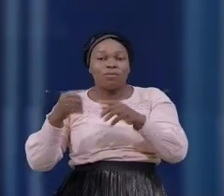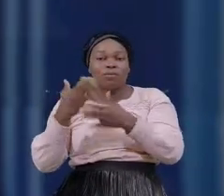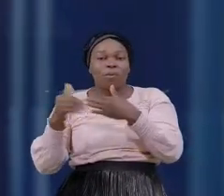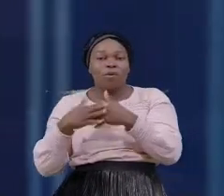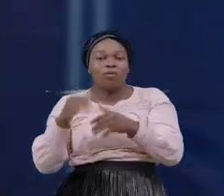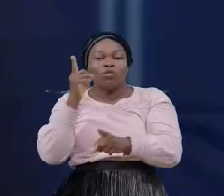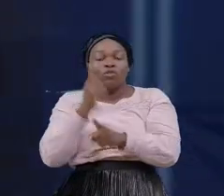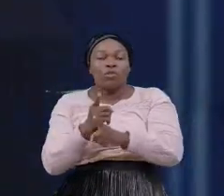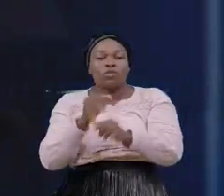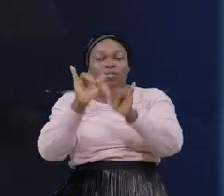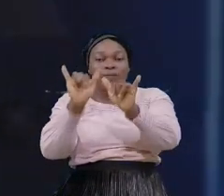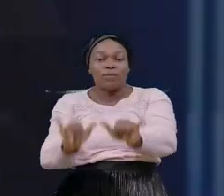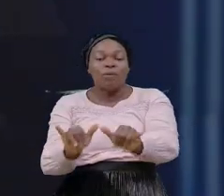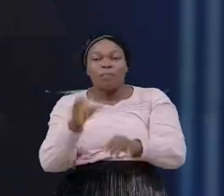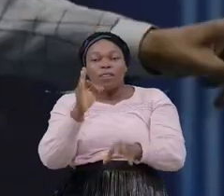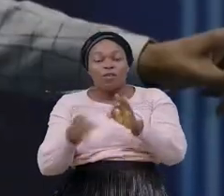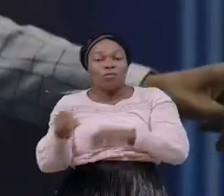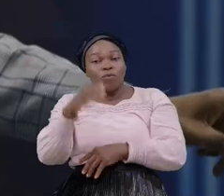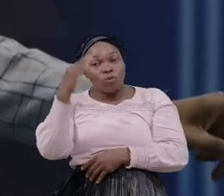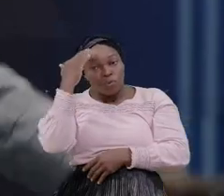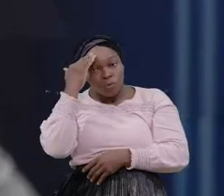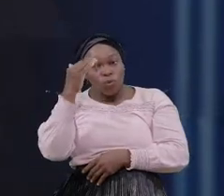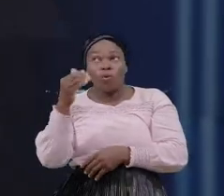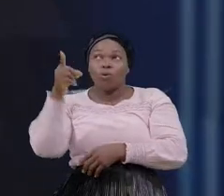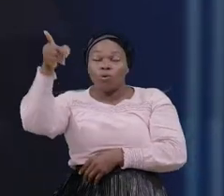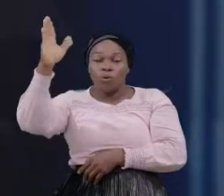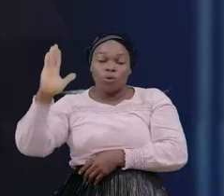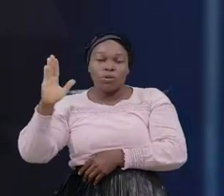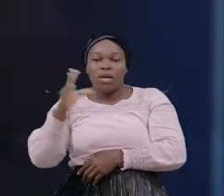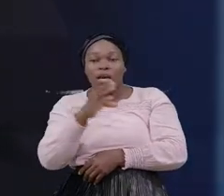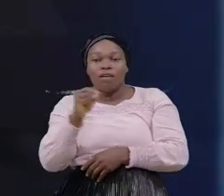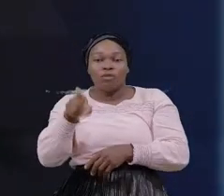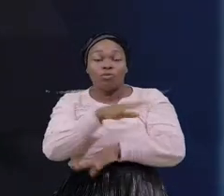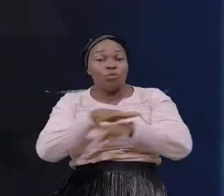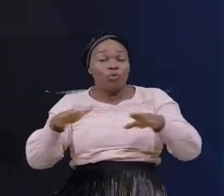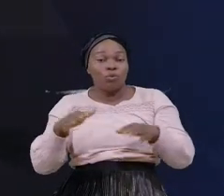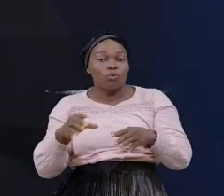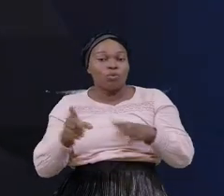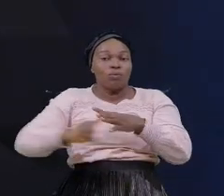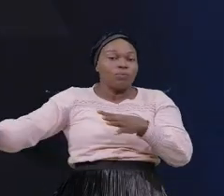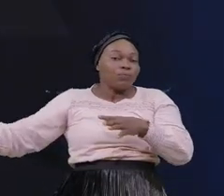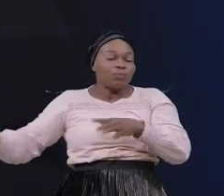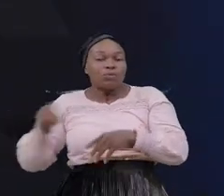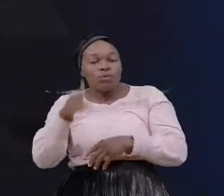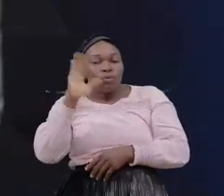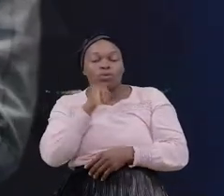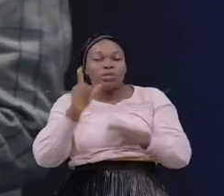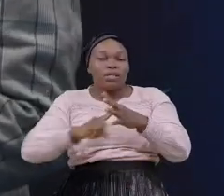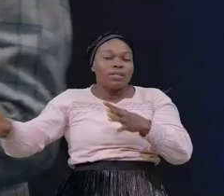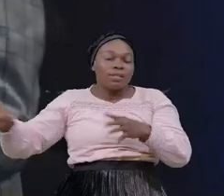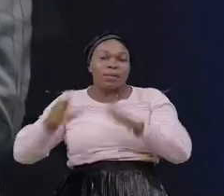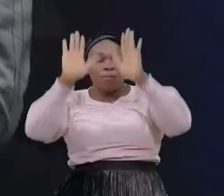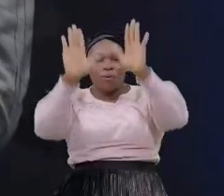restez là-bas. Si vous ne feintez pas, si vous ne fuyez pas, vous n'allez pas échapper au miracle ce